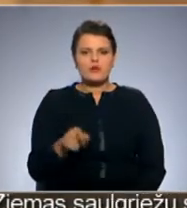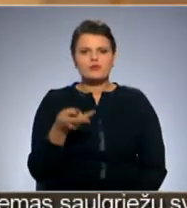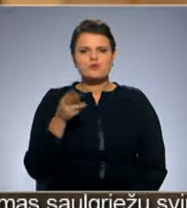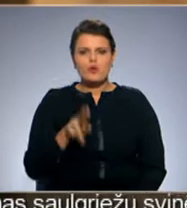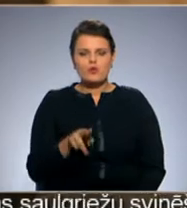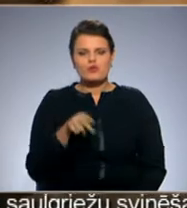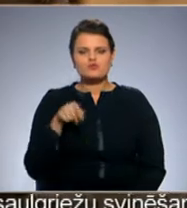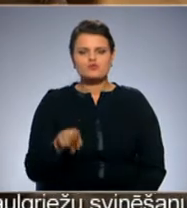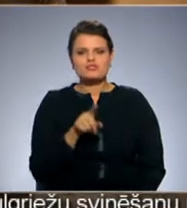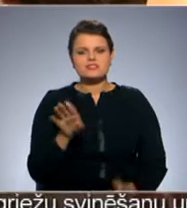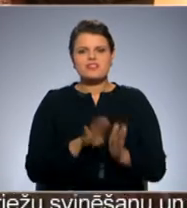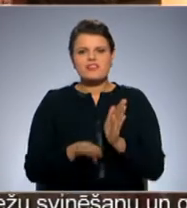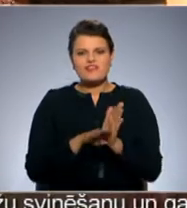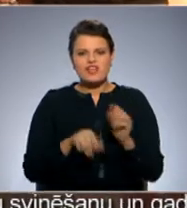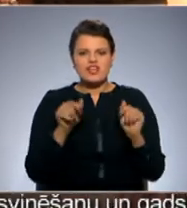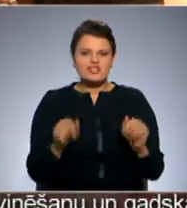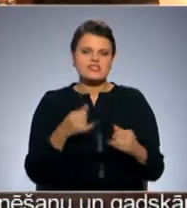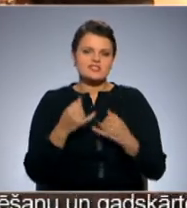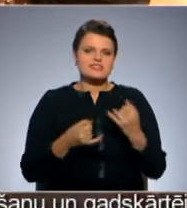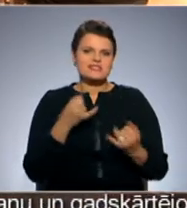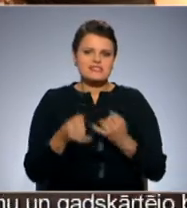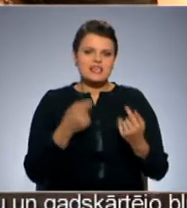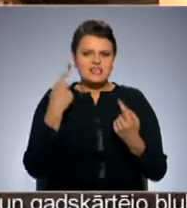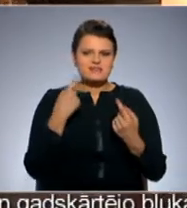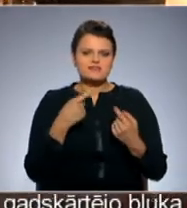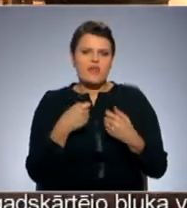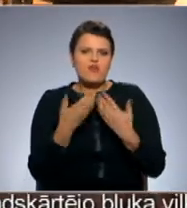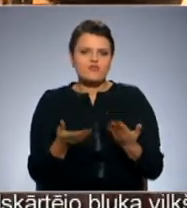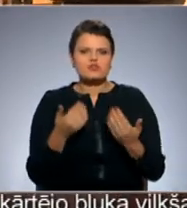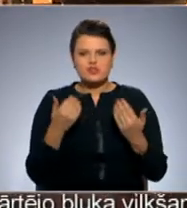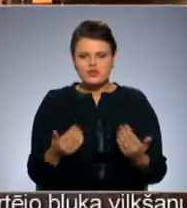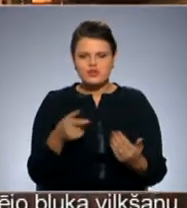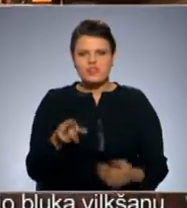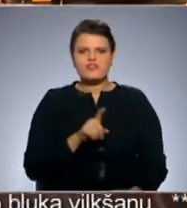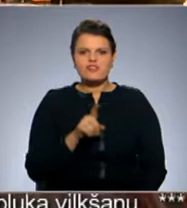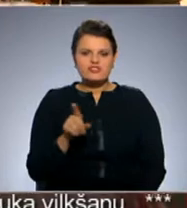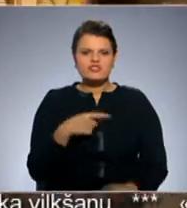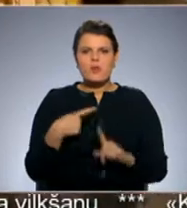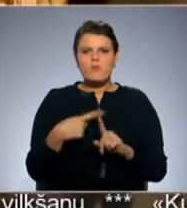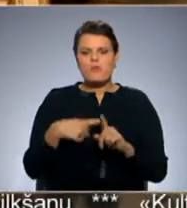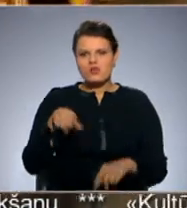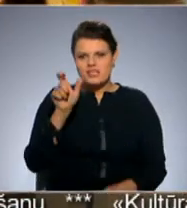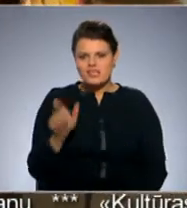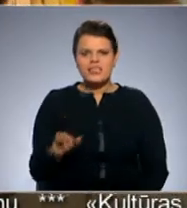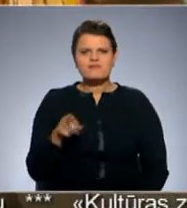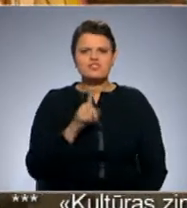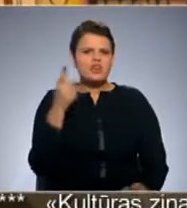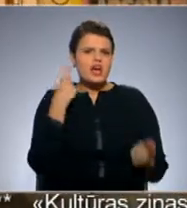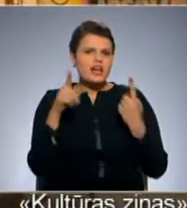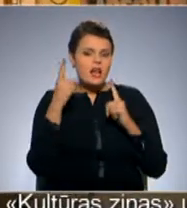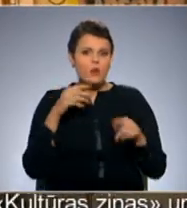Un tad šis ir vienkārši tikai tāds cieņas atdošana šodien. Un Varhols tas ir optimisms, tas ir